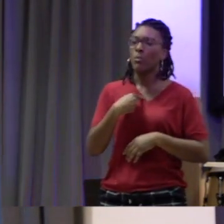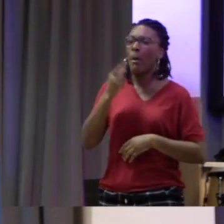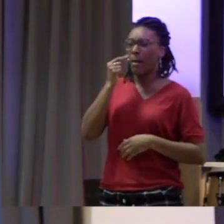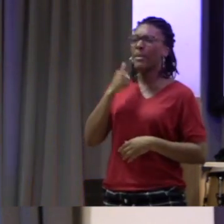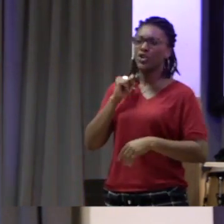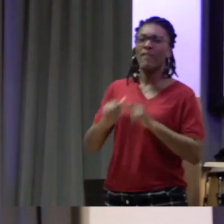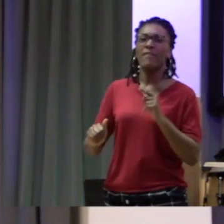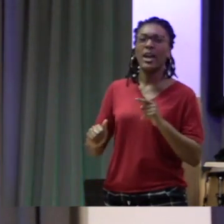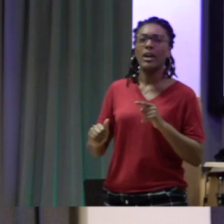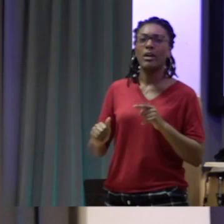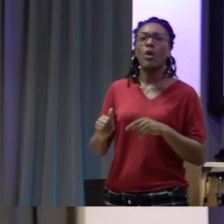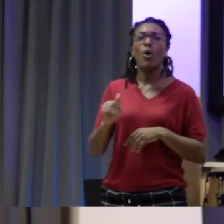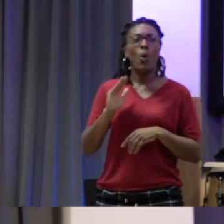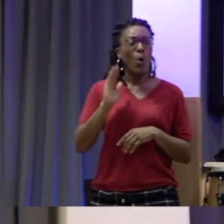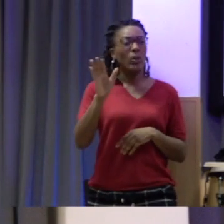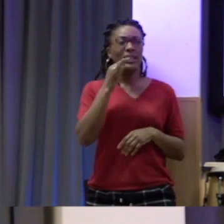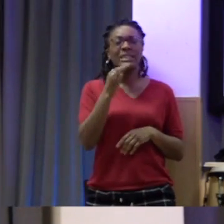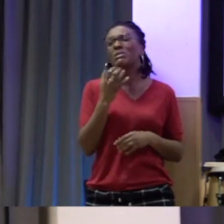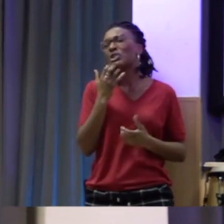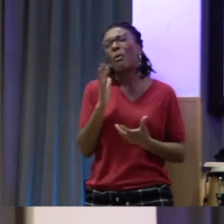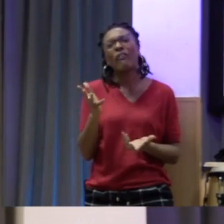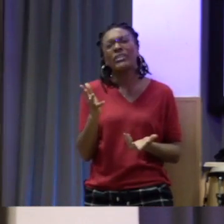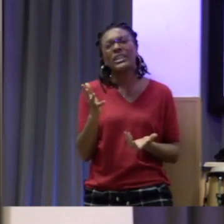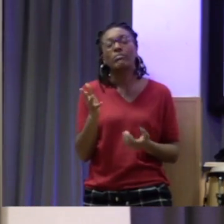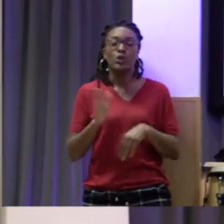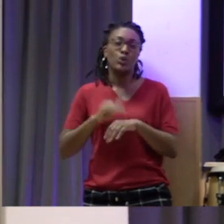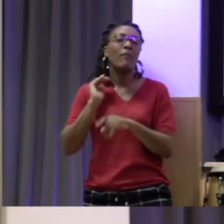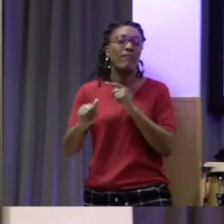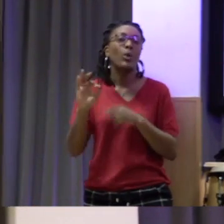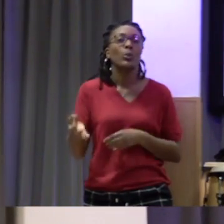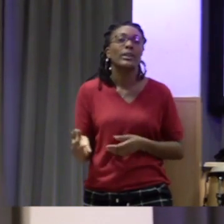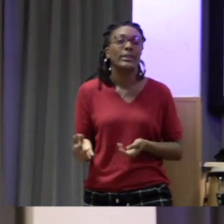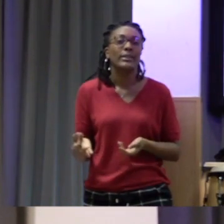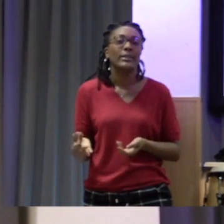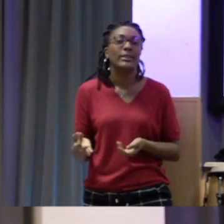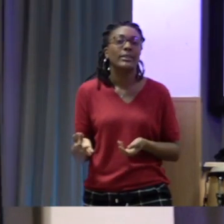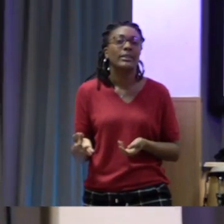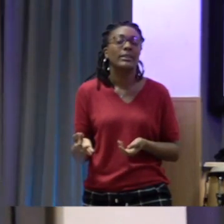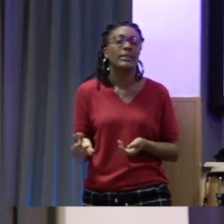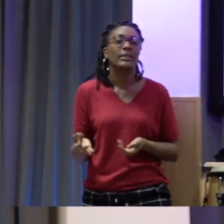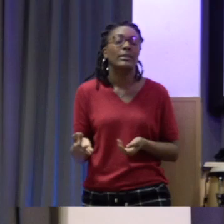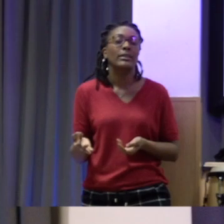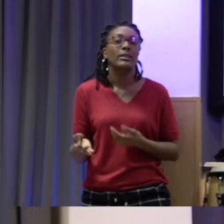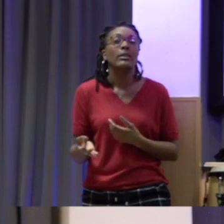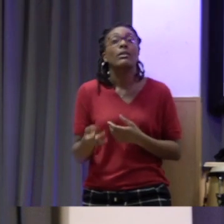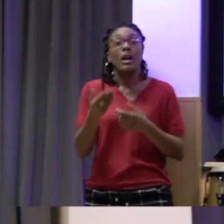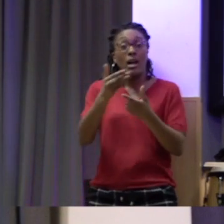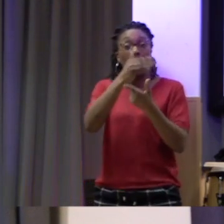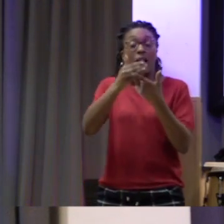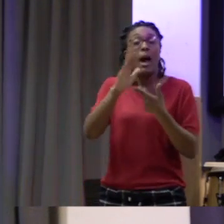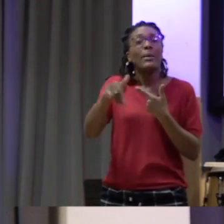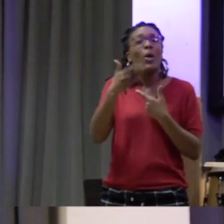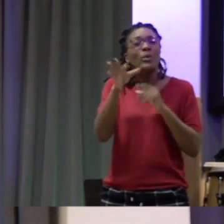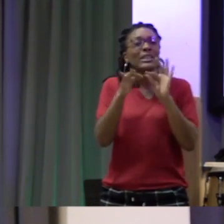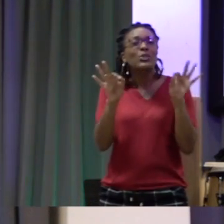qui ne l'a pas fait. Et l'autre qui a dit « je n'ai pas envie de le faire » et qui l'a fait. Et ensuite, il est parlé aussi de la parabole